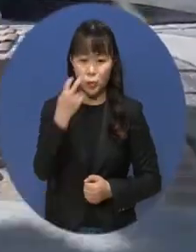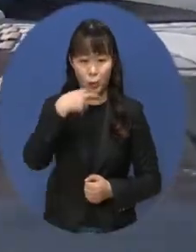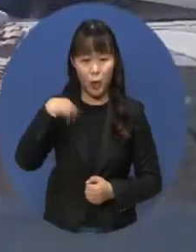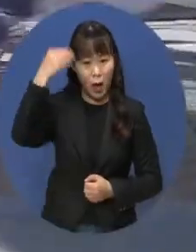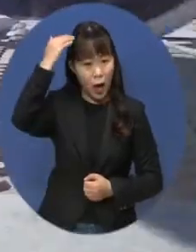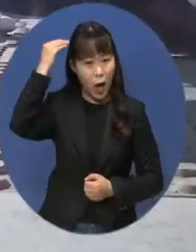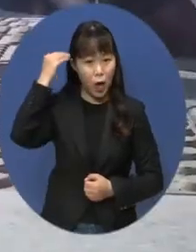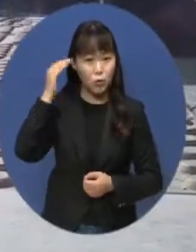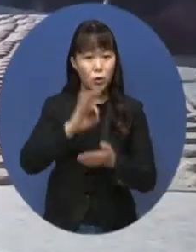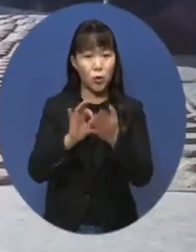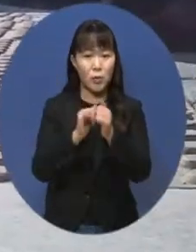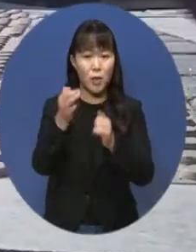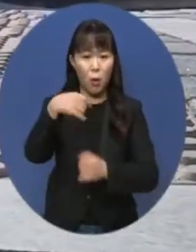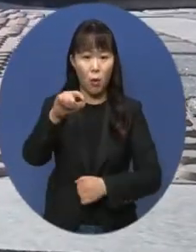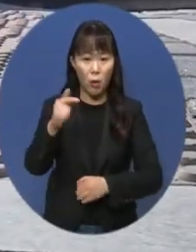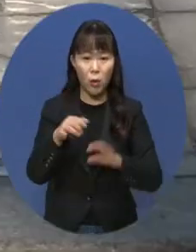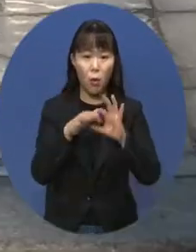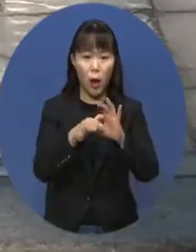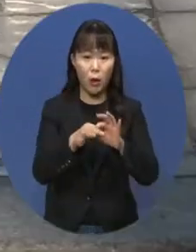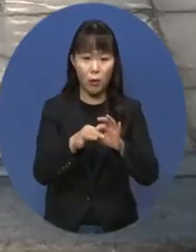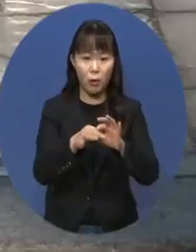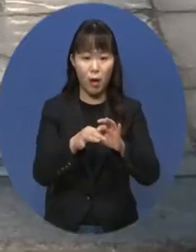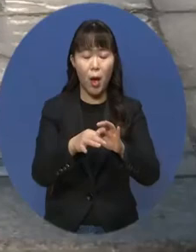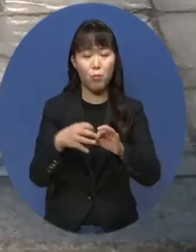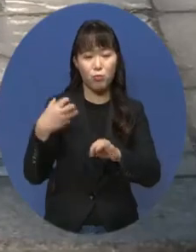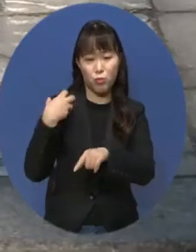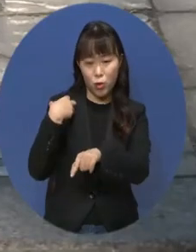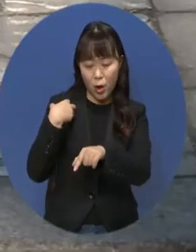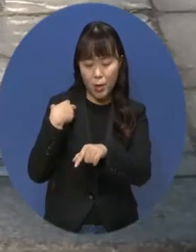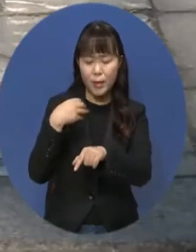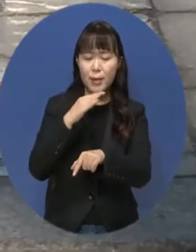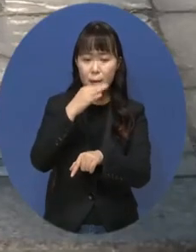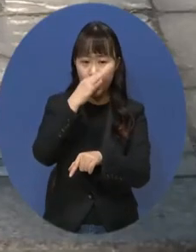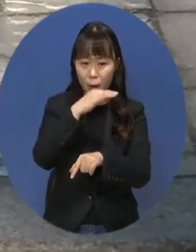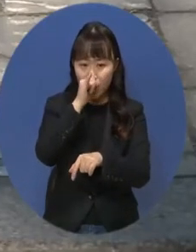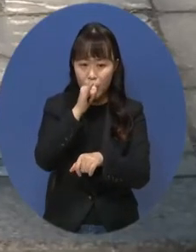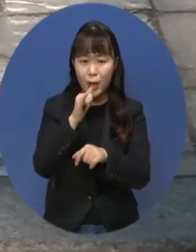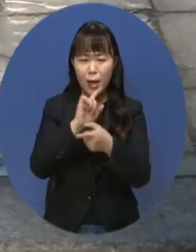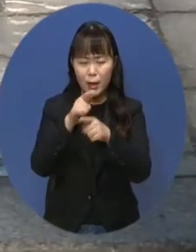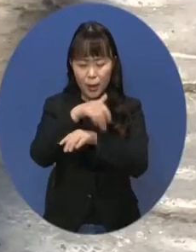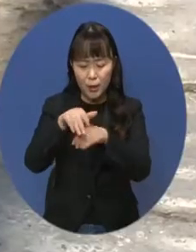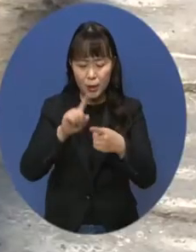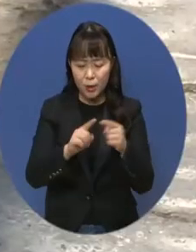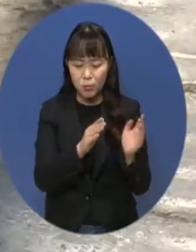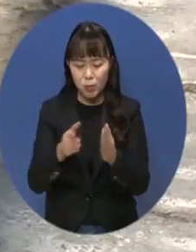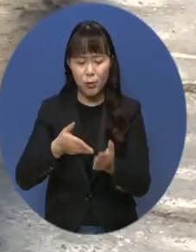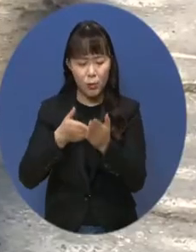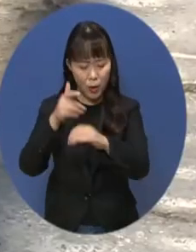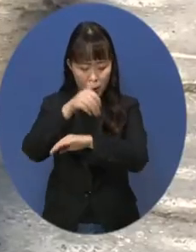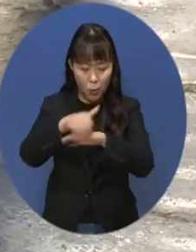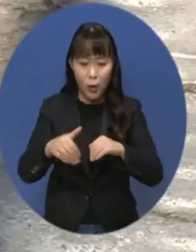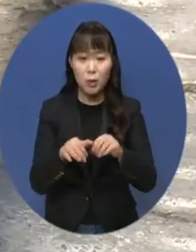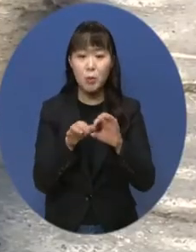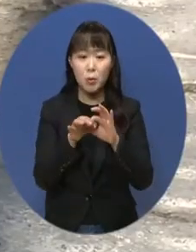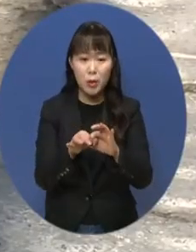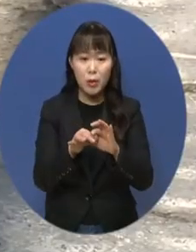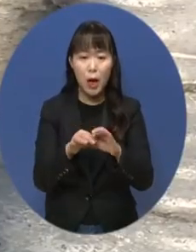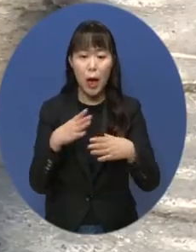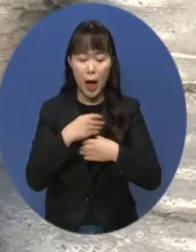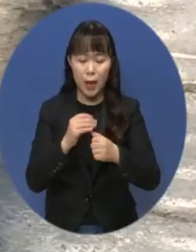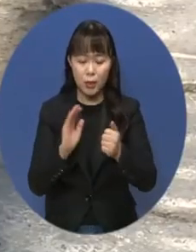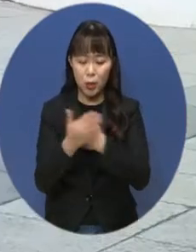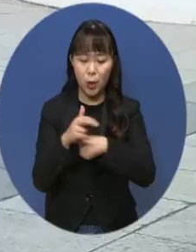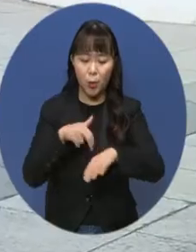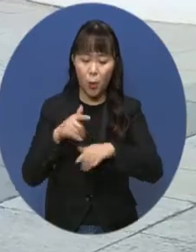한국 소비자원은 관계부처에 실효성 있는 대책 마련을 촉구할 예정입니다 이를 통해 안전한 보행환경